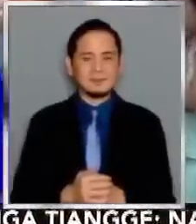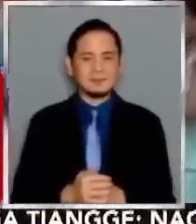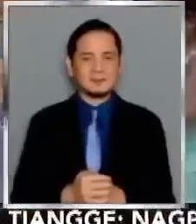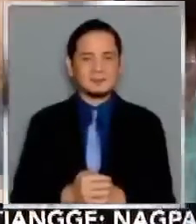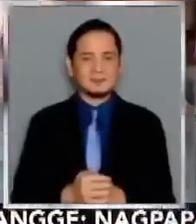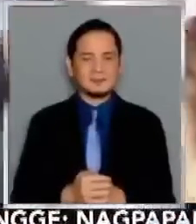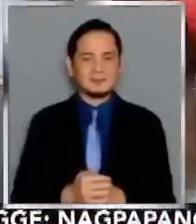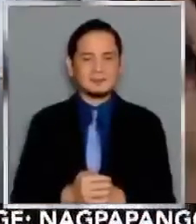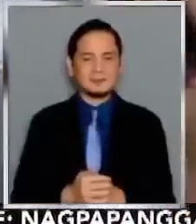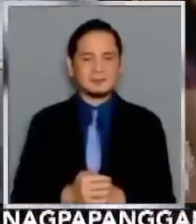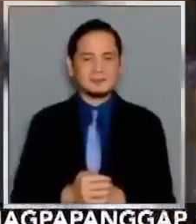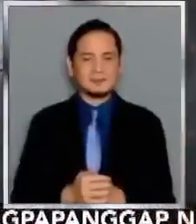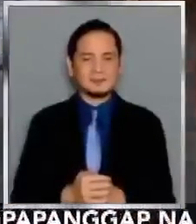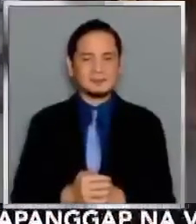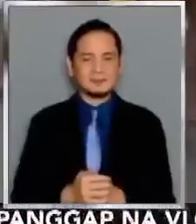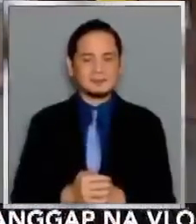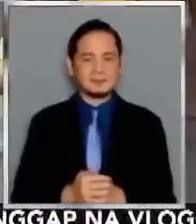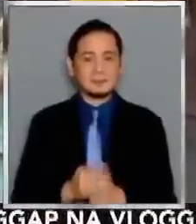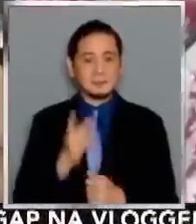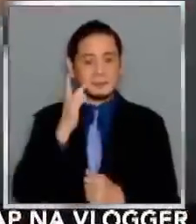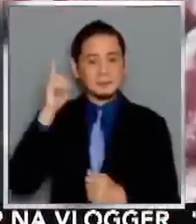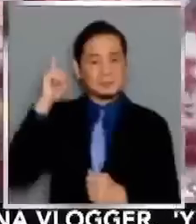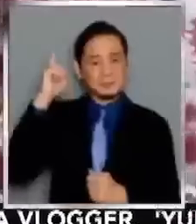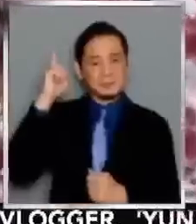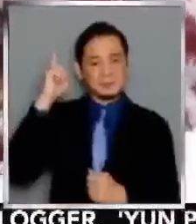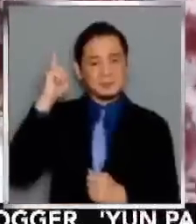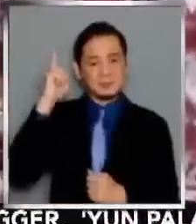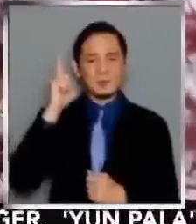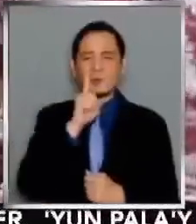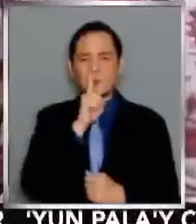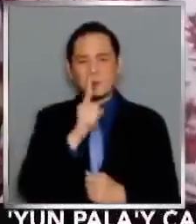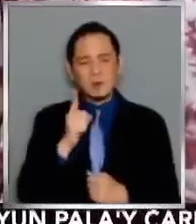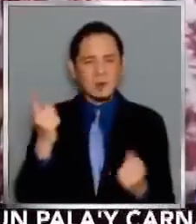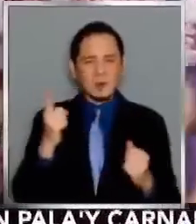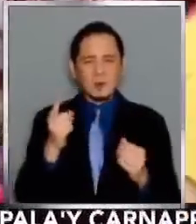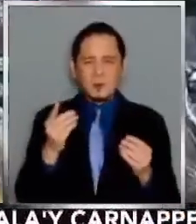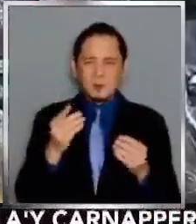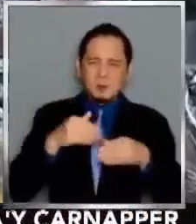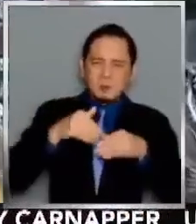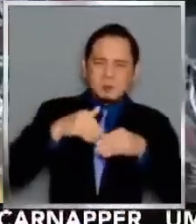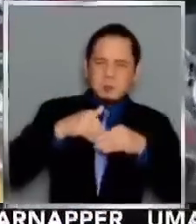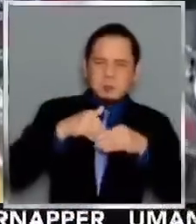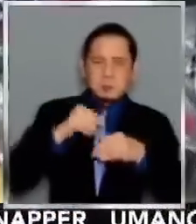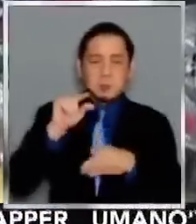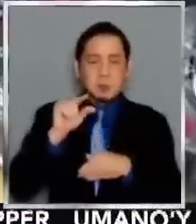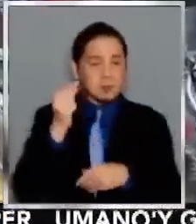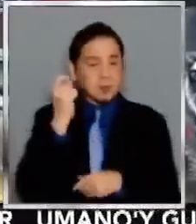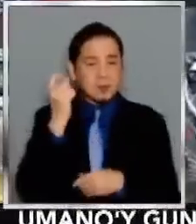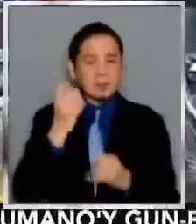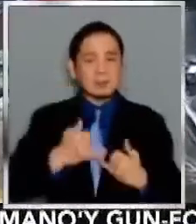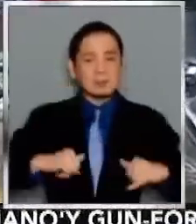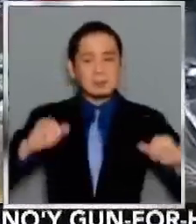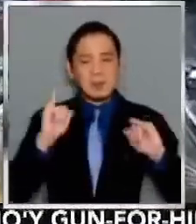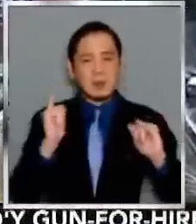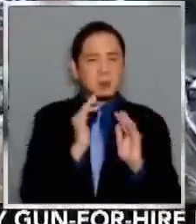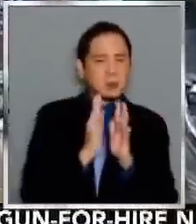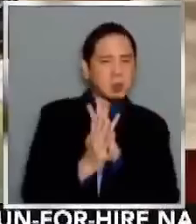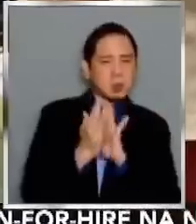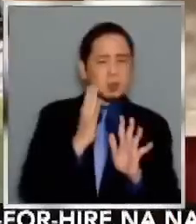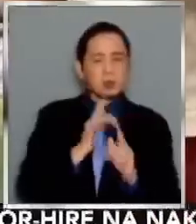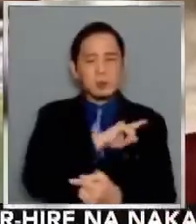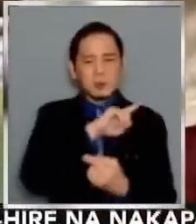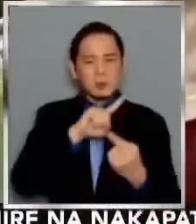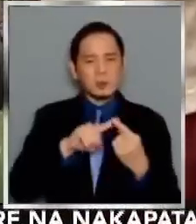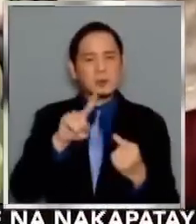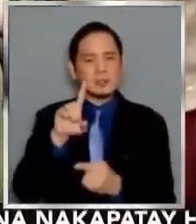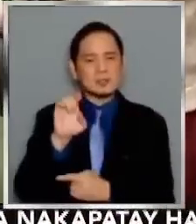Hindi na siksikan, pero marami pa rin mamimili sa mga tiyangge rito sa Divisoria sa Maynila hanggang nitong hapon ng bisperas ng Pasko.